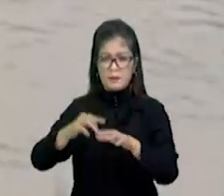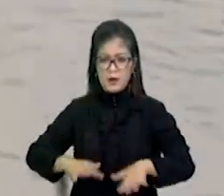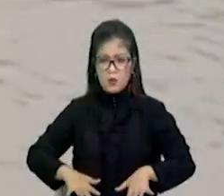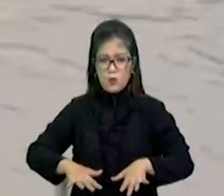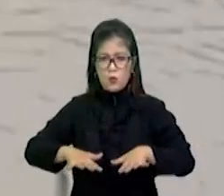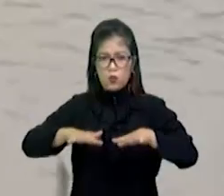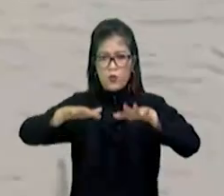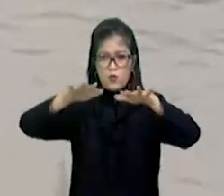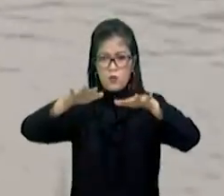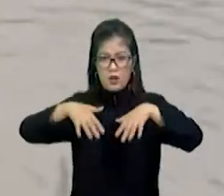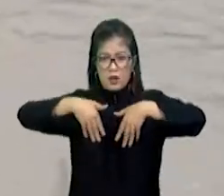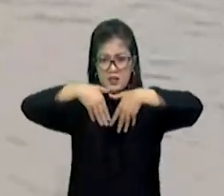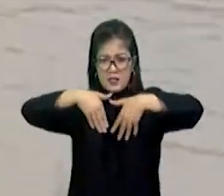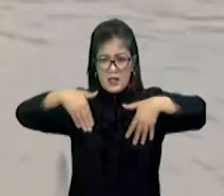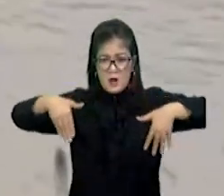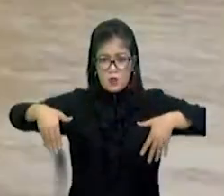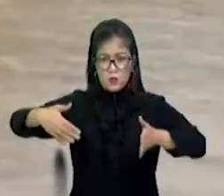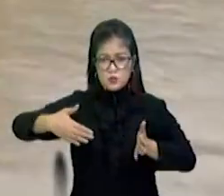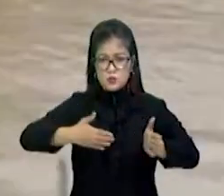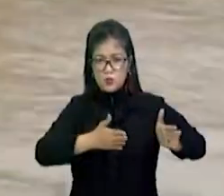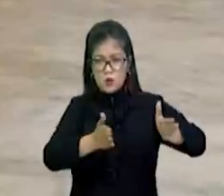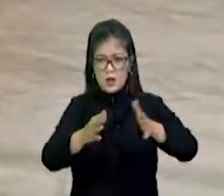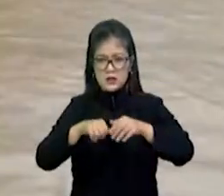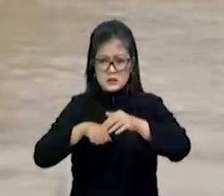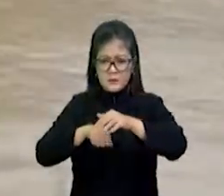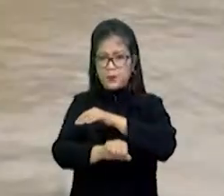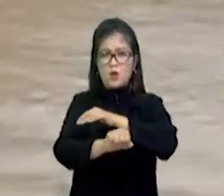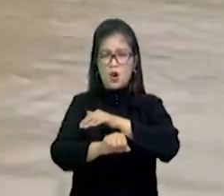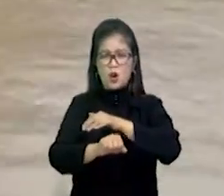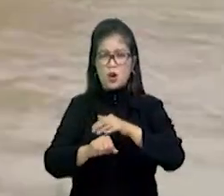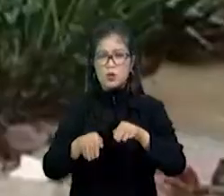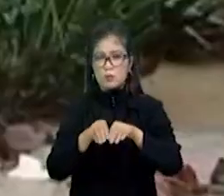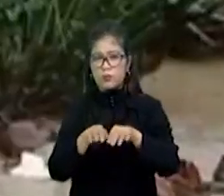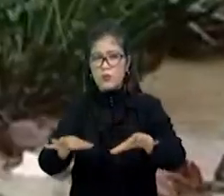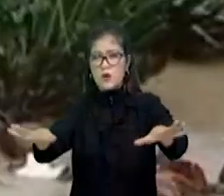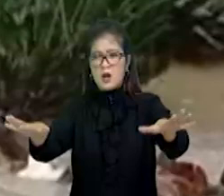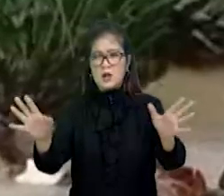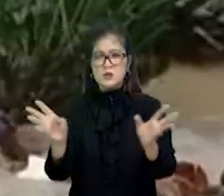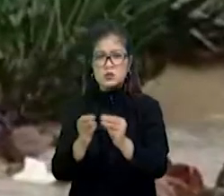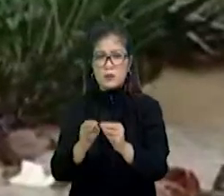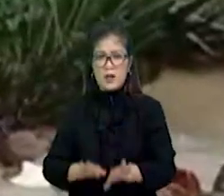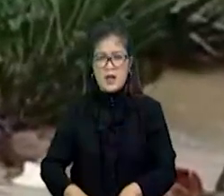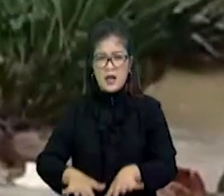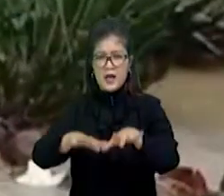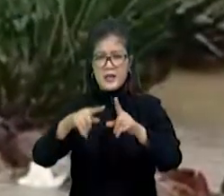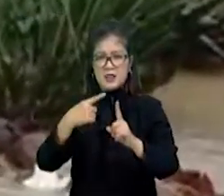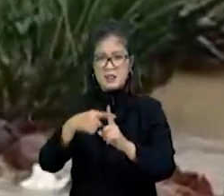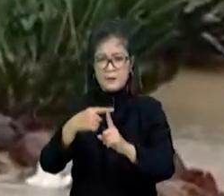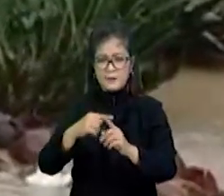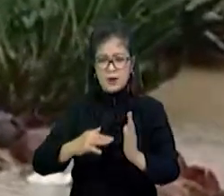Jebolnya tanggul aliran sungai akibat meningkatnya debit air juga membuat banjir semakin meninggi. Dampak banjir, aktivitas warga lumpuh